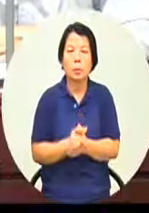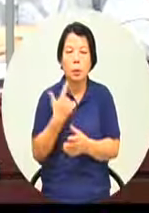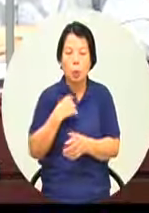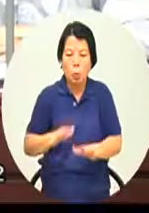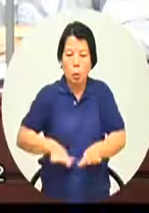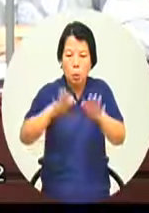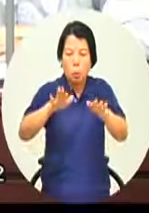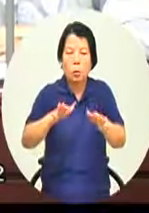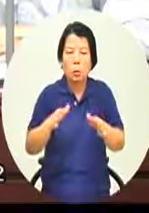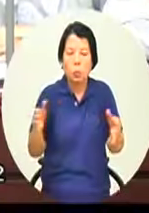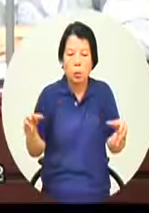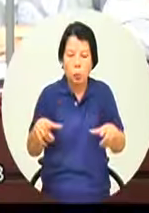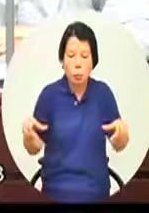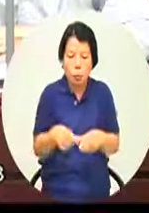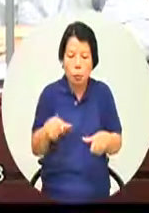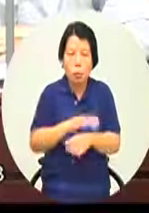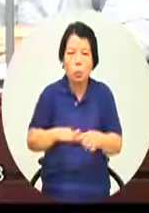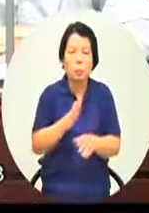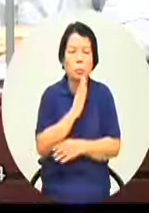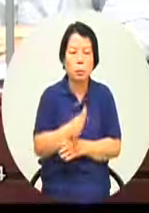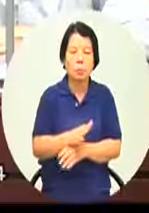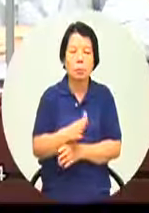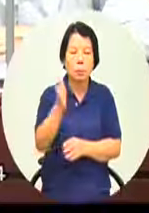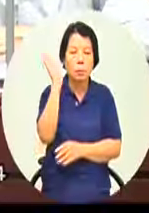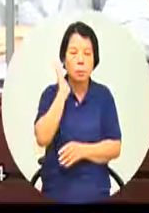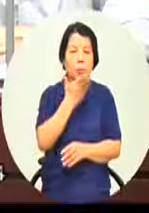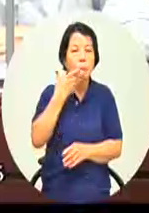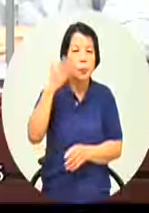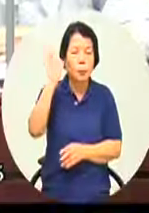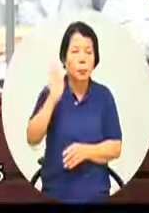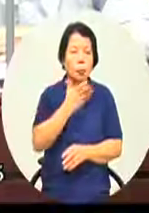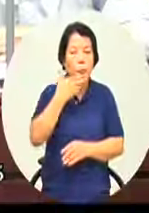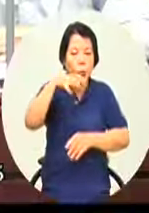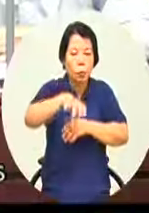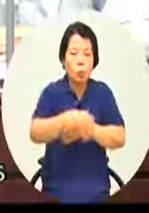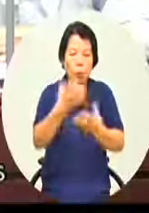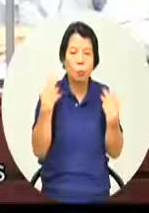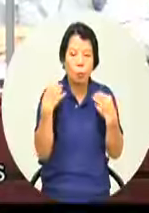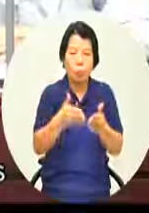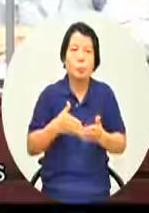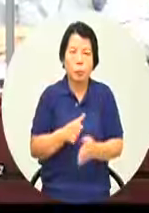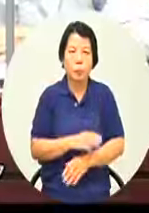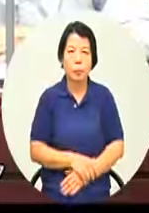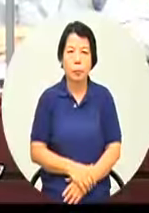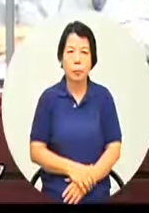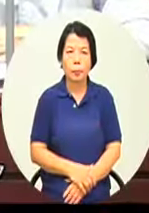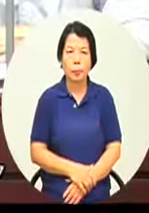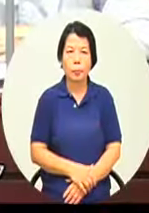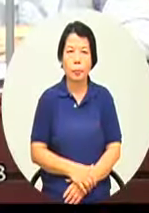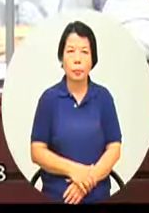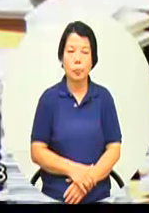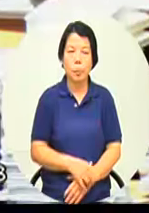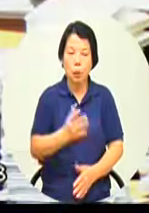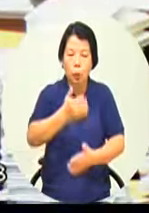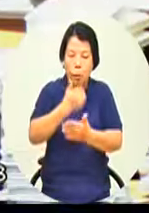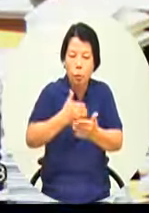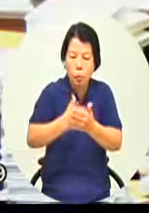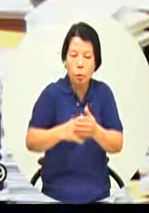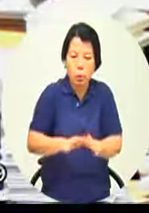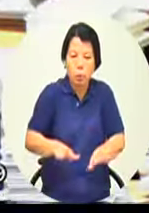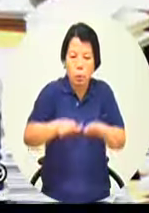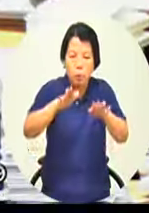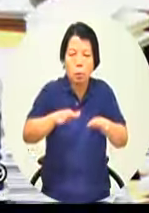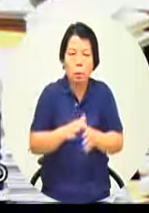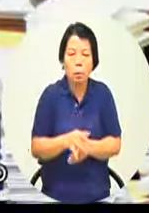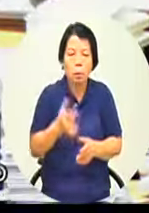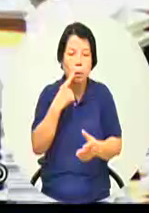面积，那这也是水利局的责任。那鼓山运河的作用其实过去 好，局长不好意思，你说会减少积水的面积，那